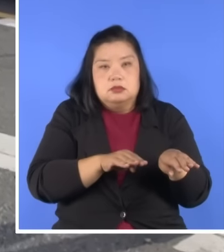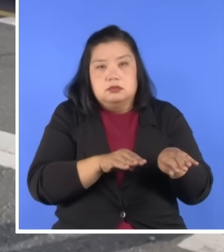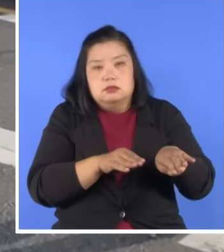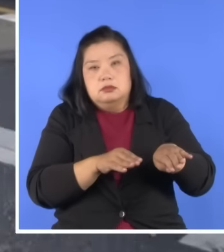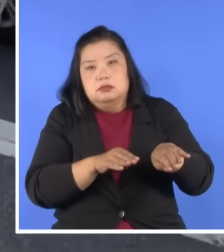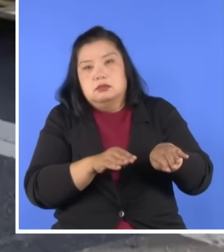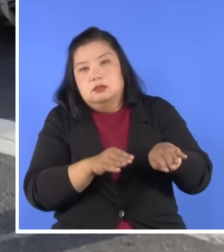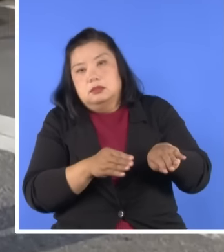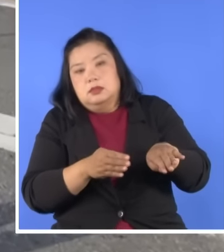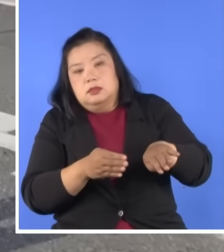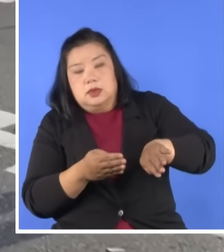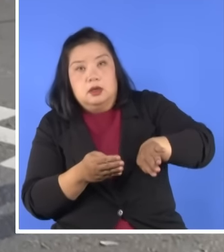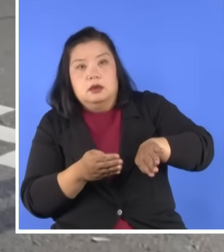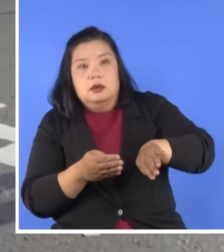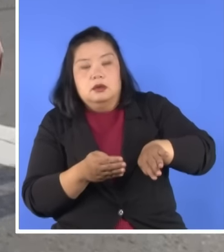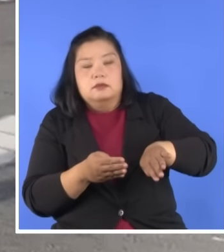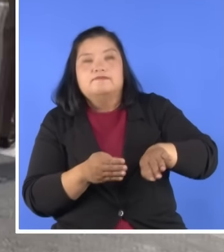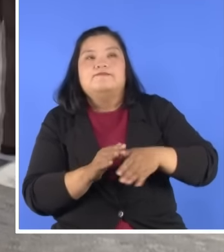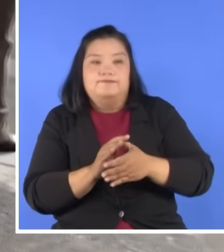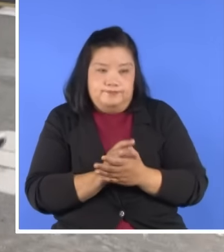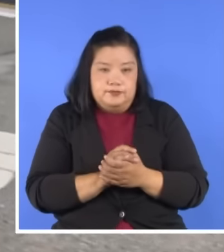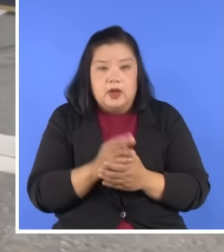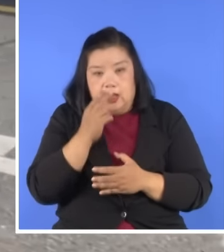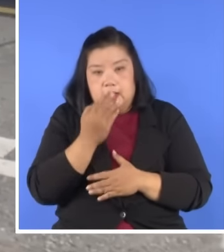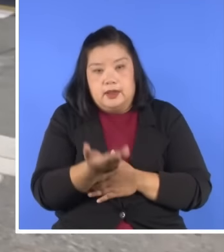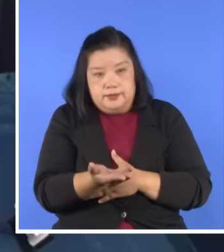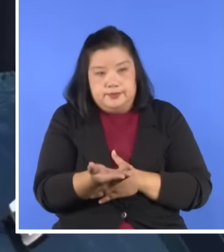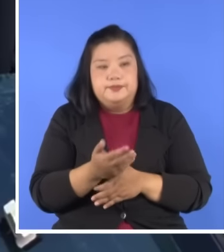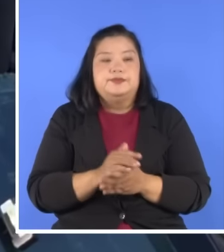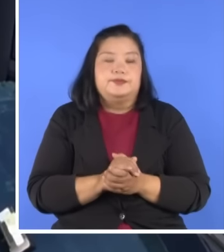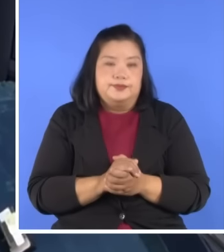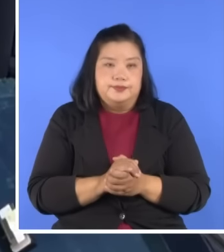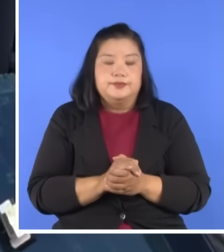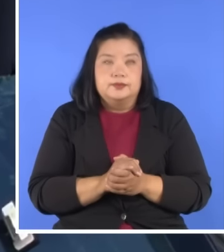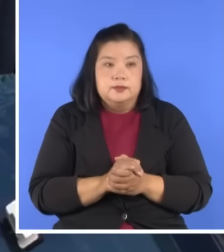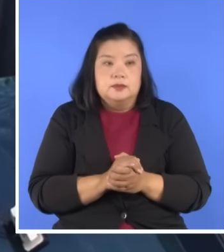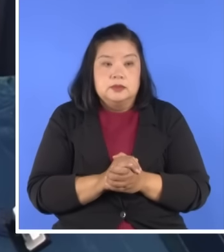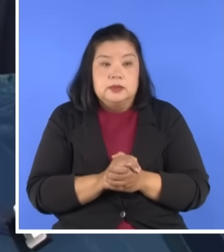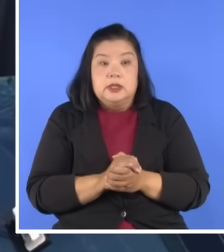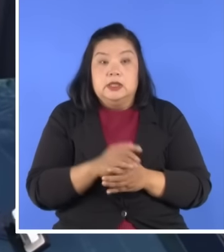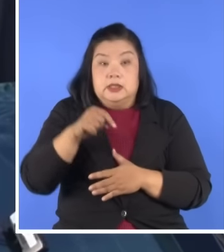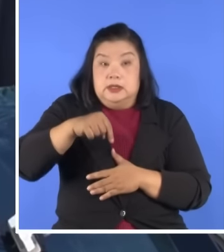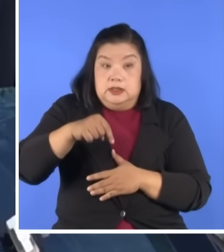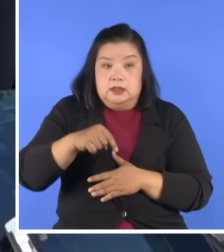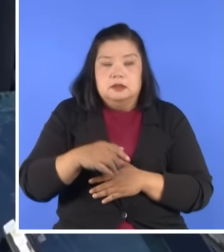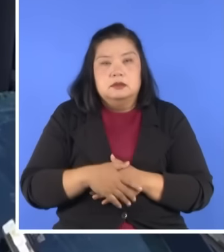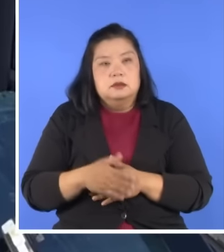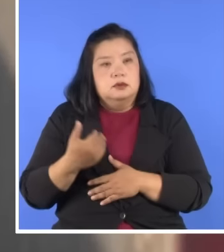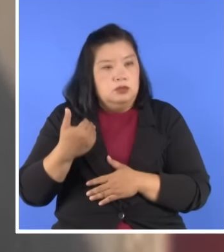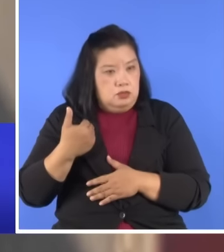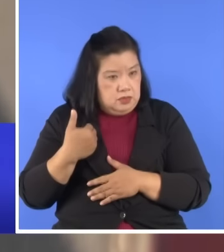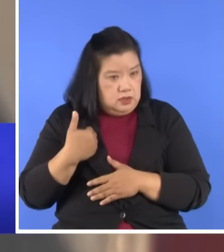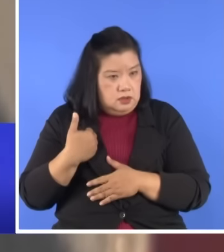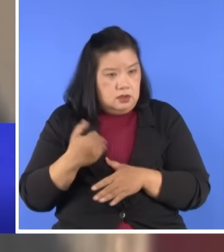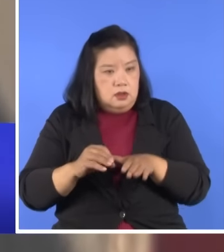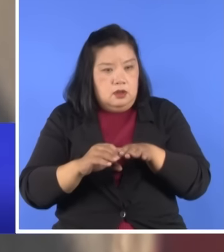พลิกพลิกแล้วก็ไถลไปตามถนนตะแคงข้างแล้วก็ครูดไปแบบนี้บริเวณดังกล่าวเี่เขาบอกว่าเพิ่งจะมีรถพ่วง 20